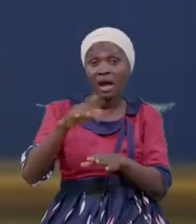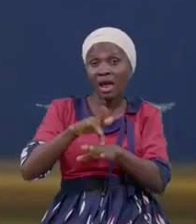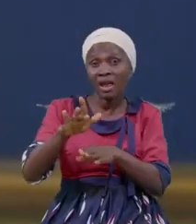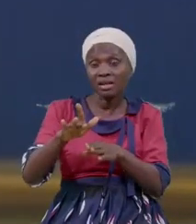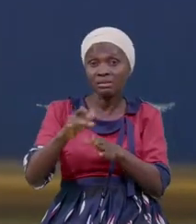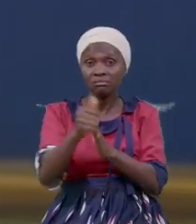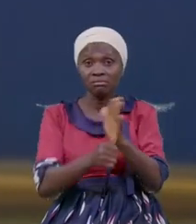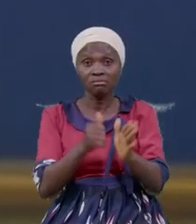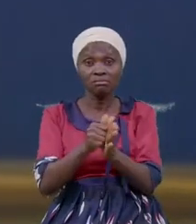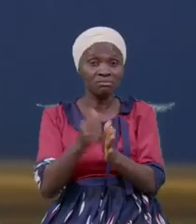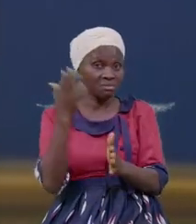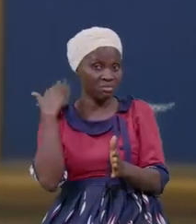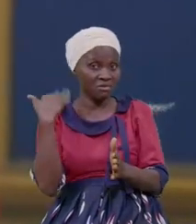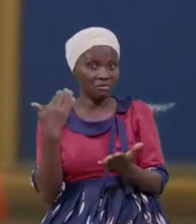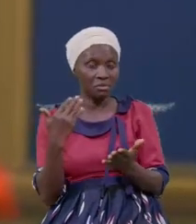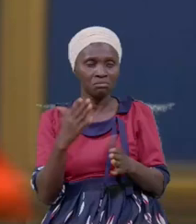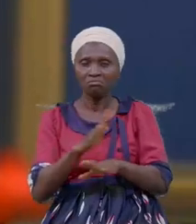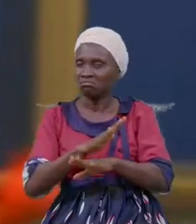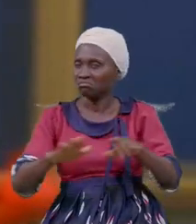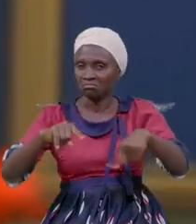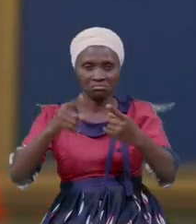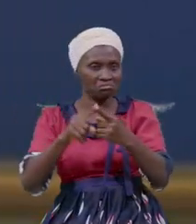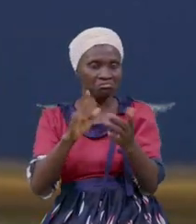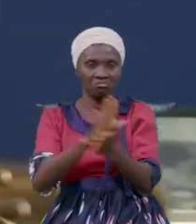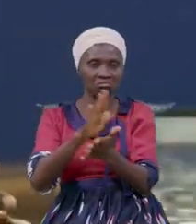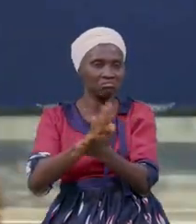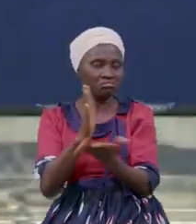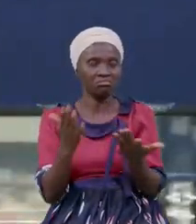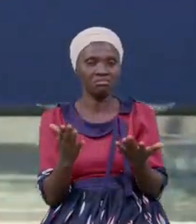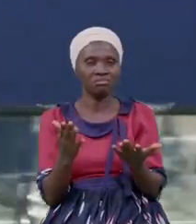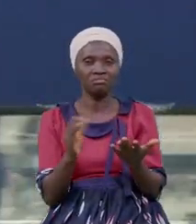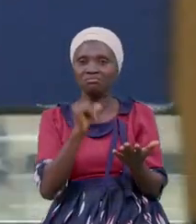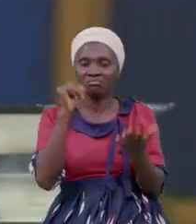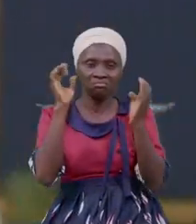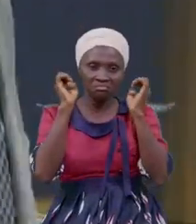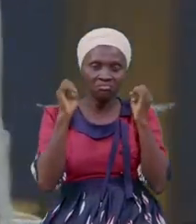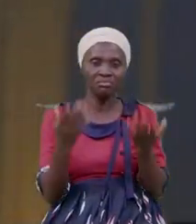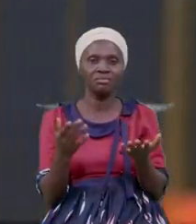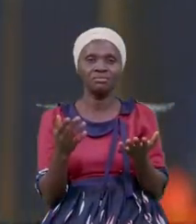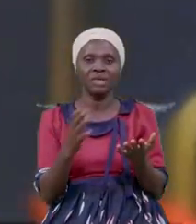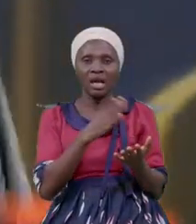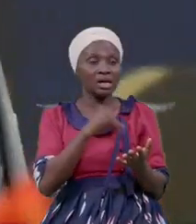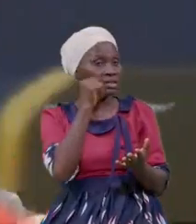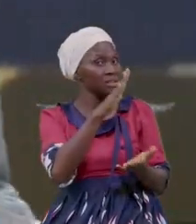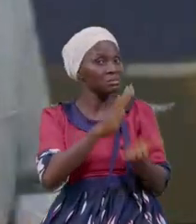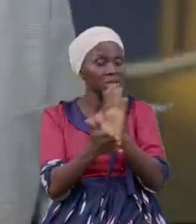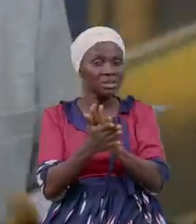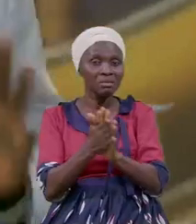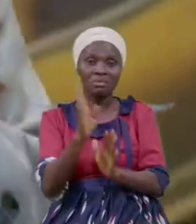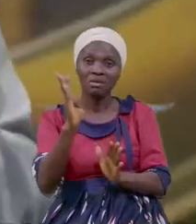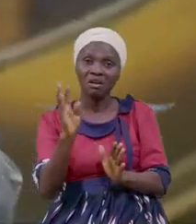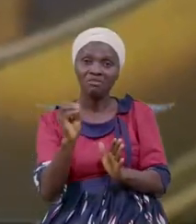ses elle n'a pas fréquenté quand elle était plus jeune et elle avait 40 ans